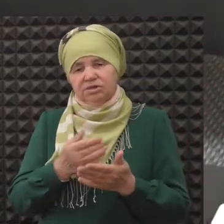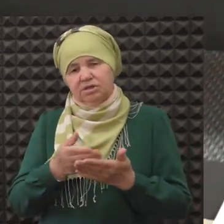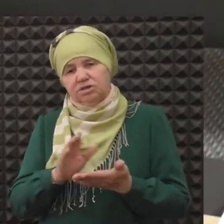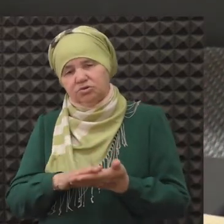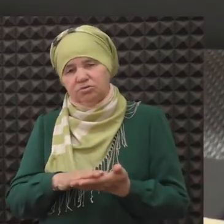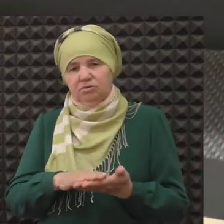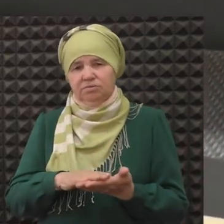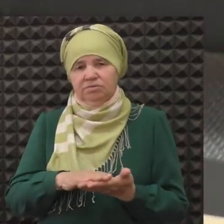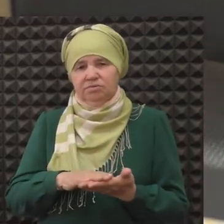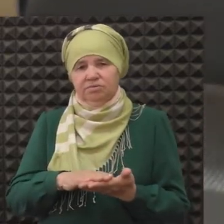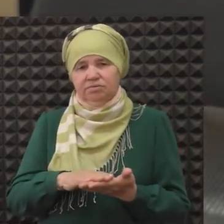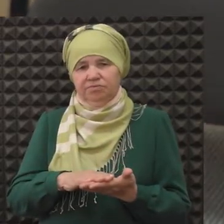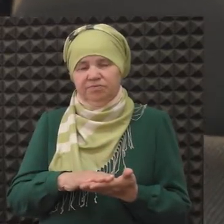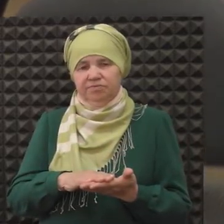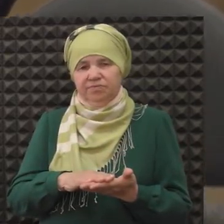тяжело?